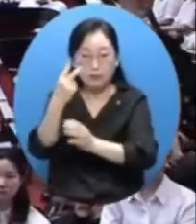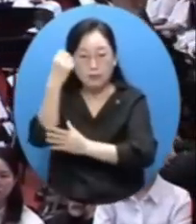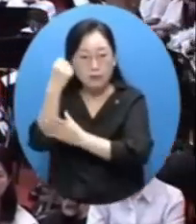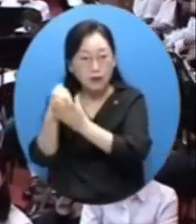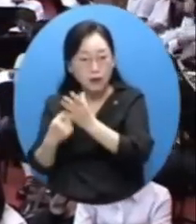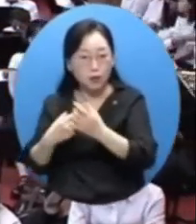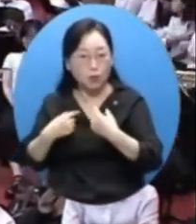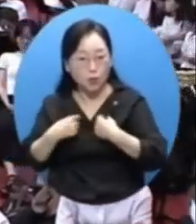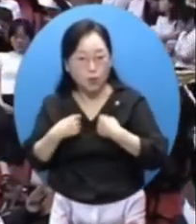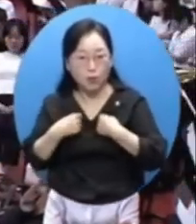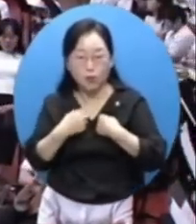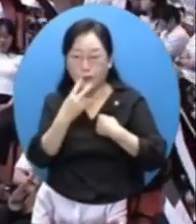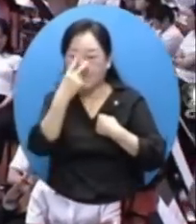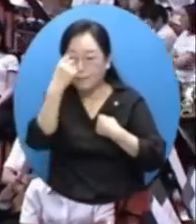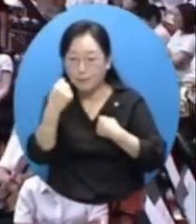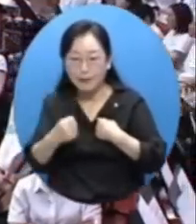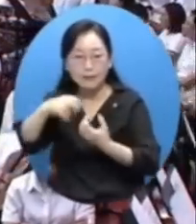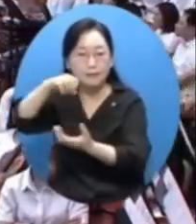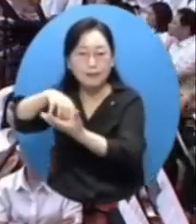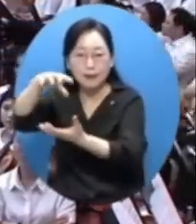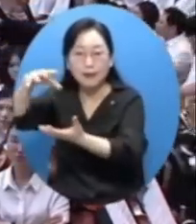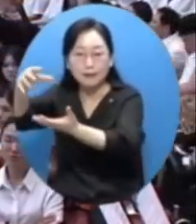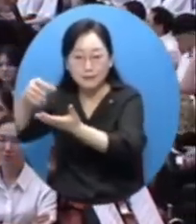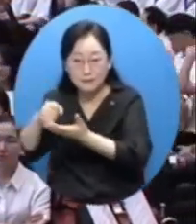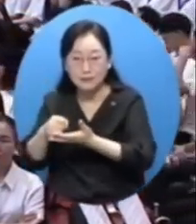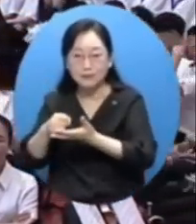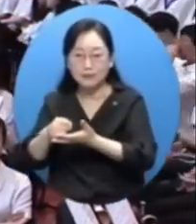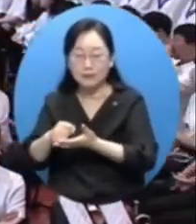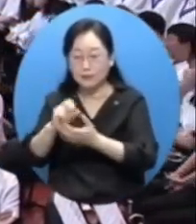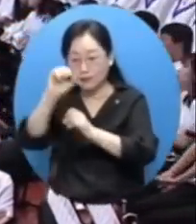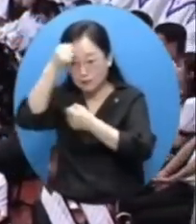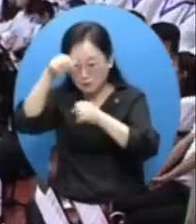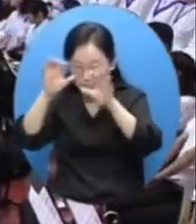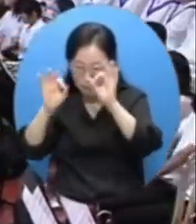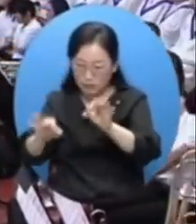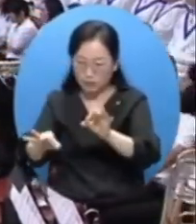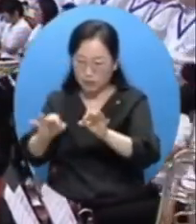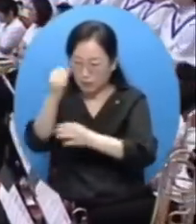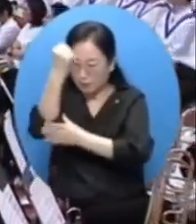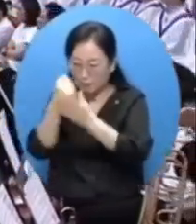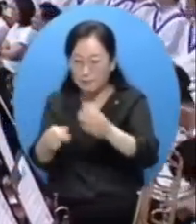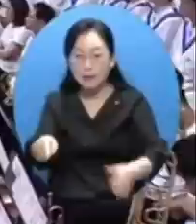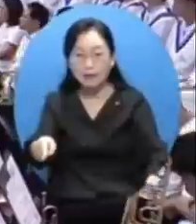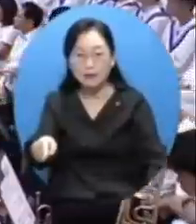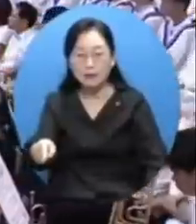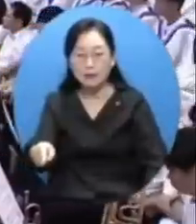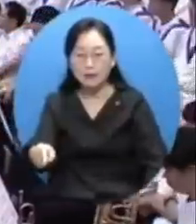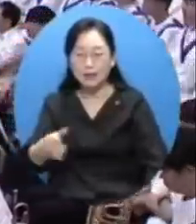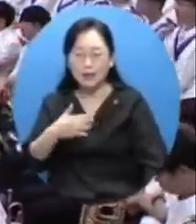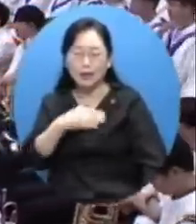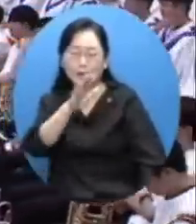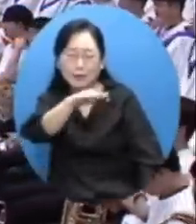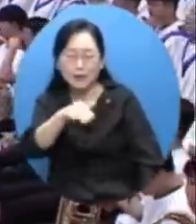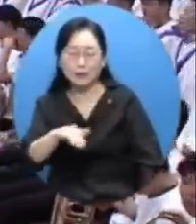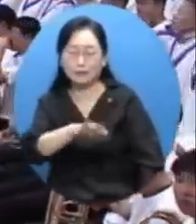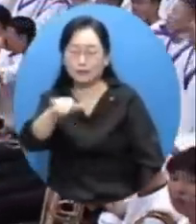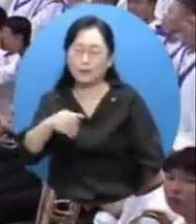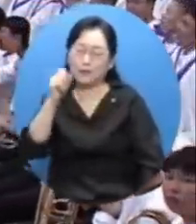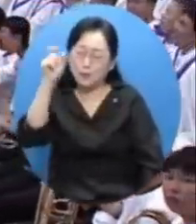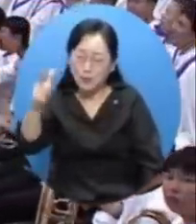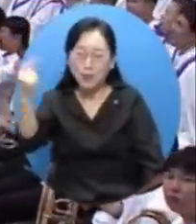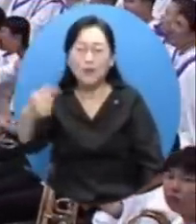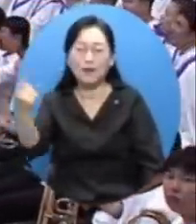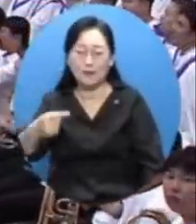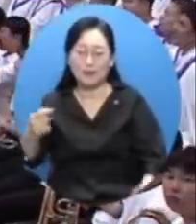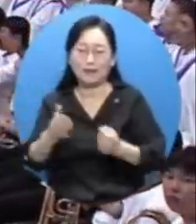난 빵을 가지고 신발도 헤어진 신발을 신고 와서 우린 심히 먼 나라에서 왔는데 우리와